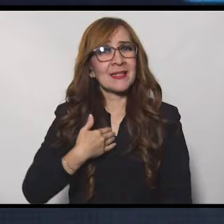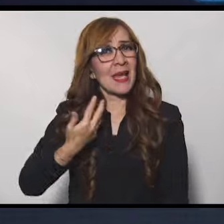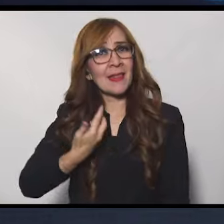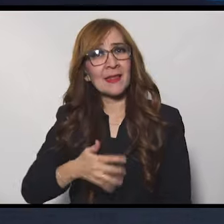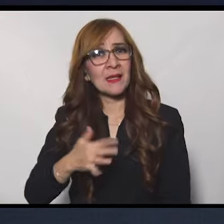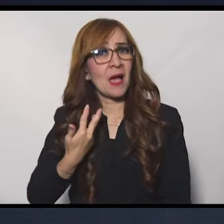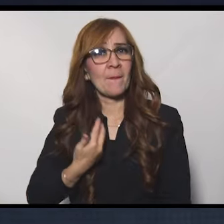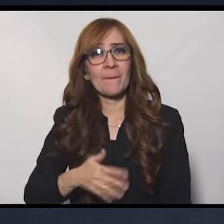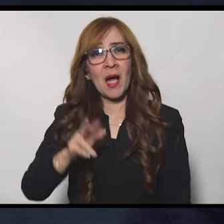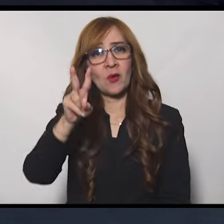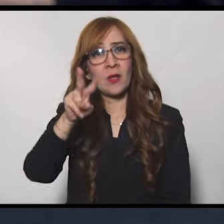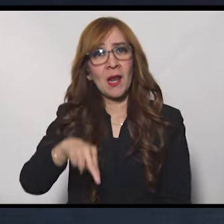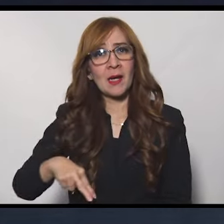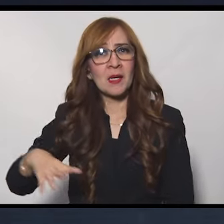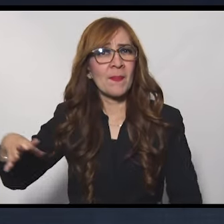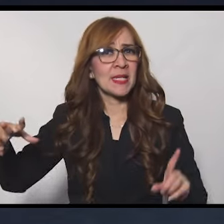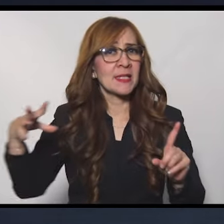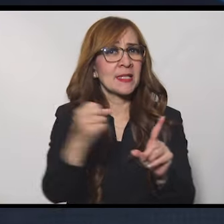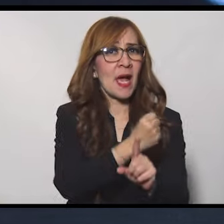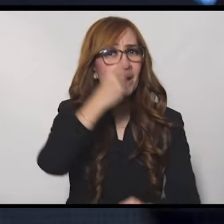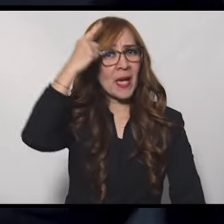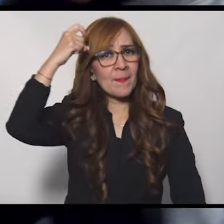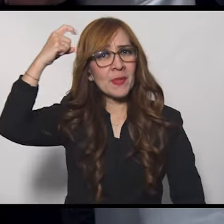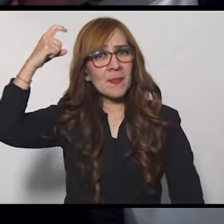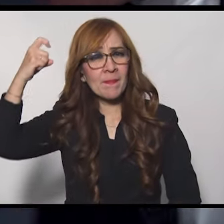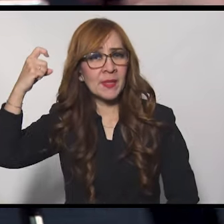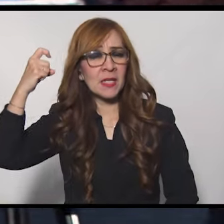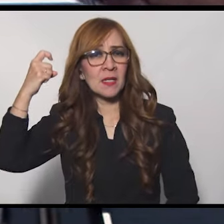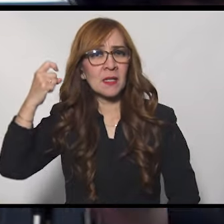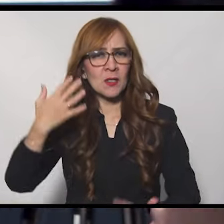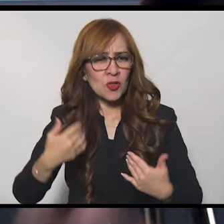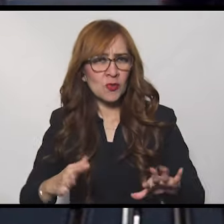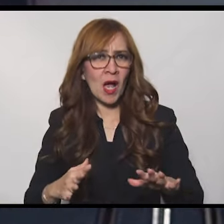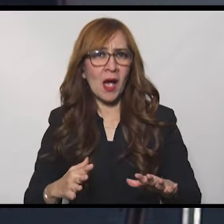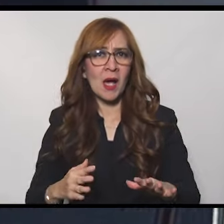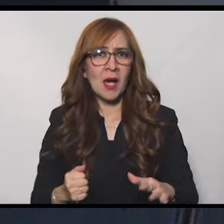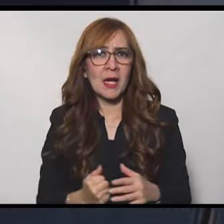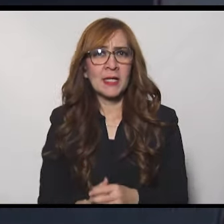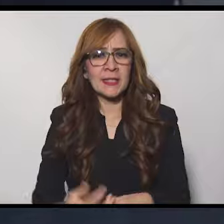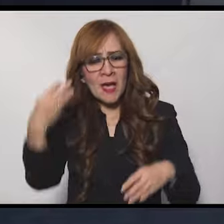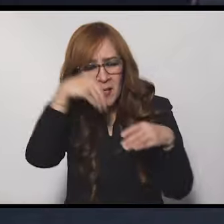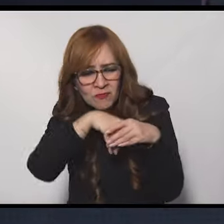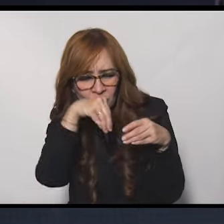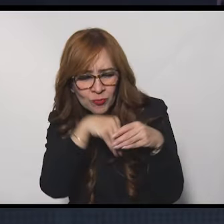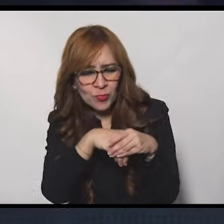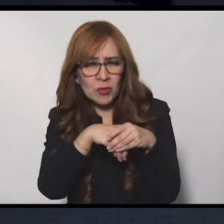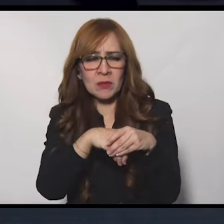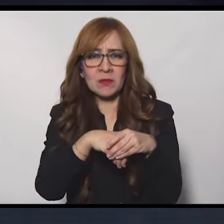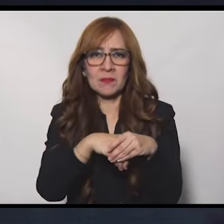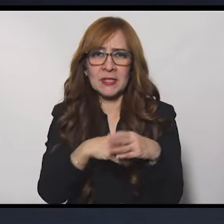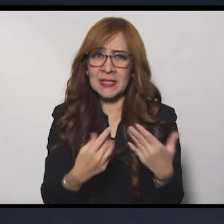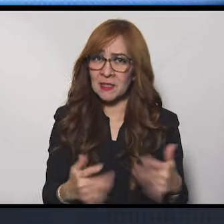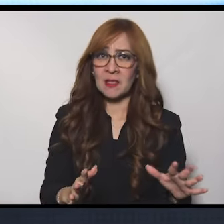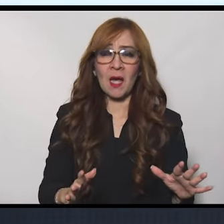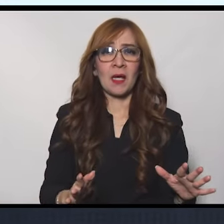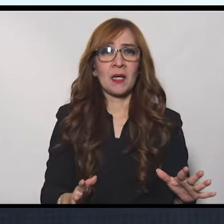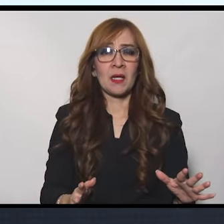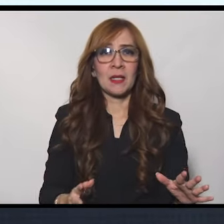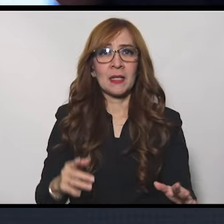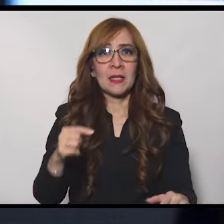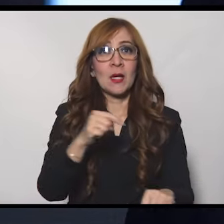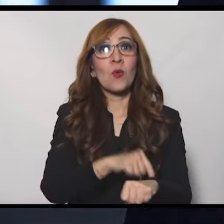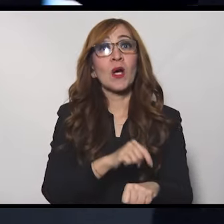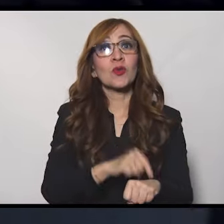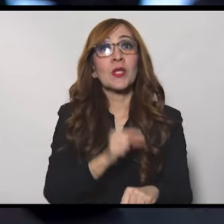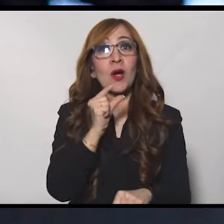lagi mengejar mimpi itu. Udah saya kubur aja dalam-dalam. Kali, kubur, udah, selesai. It's time to